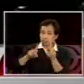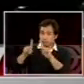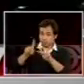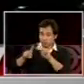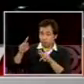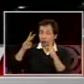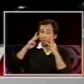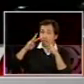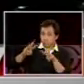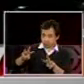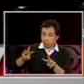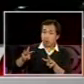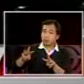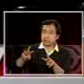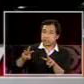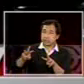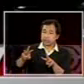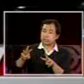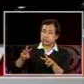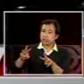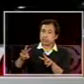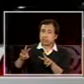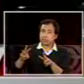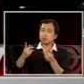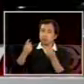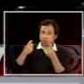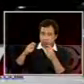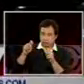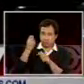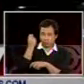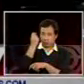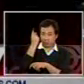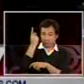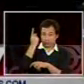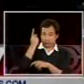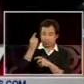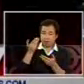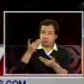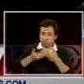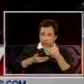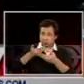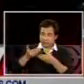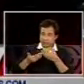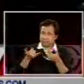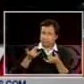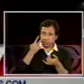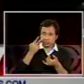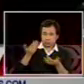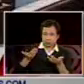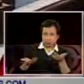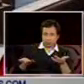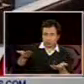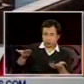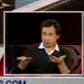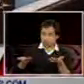na nagsusumikap na maintindihan at maunawaan itong proseso. So generally po, timbangin na lang nyo, naniniwala kayo